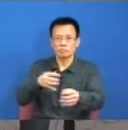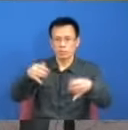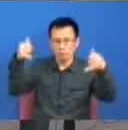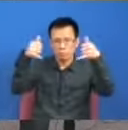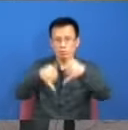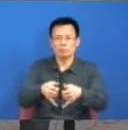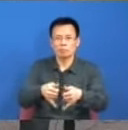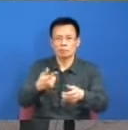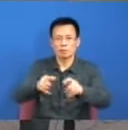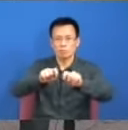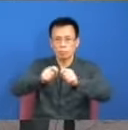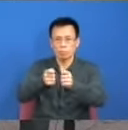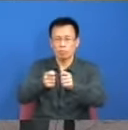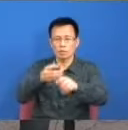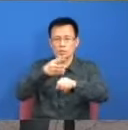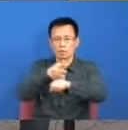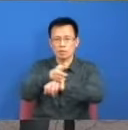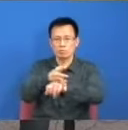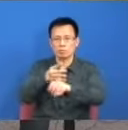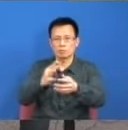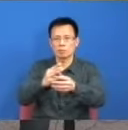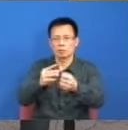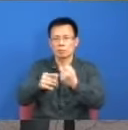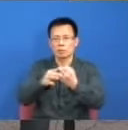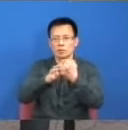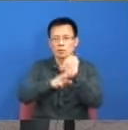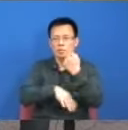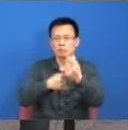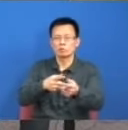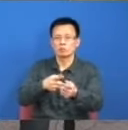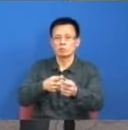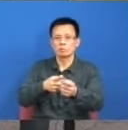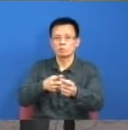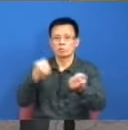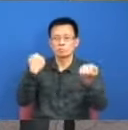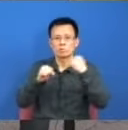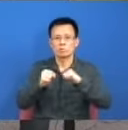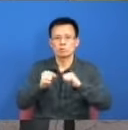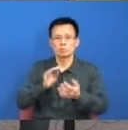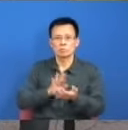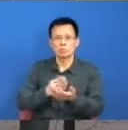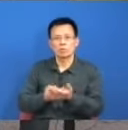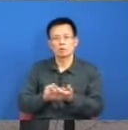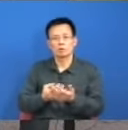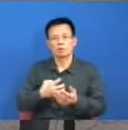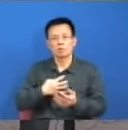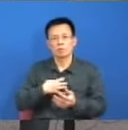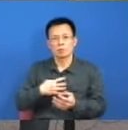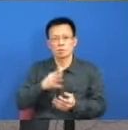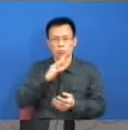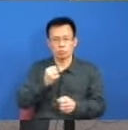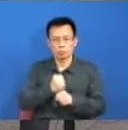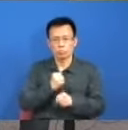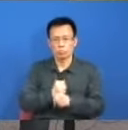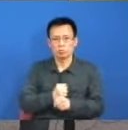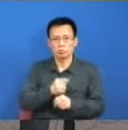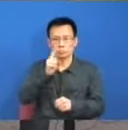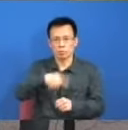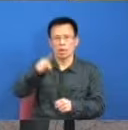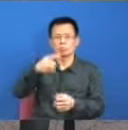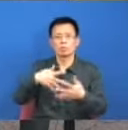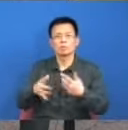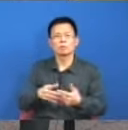壞呢個係秩序嘅一個咁樣嘅係活動。但我覺得如果自己做件啱嘅事。咁又